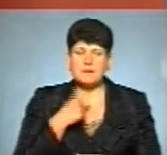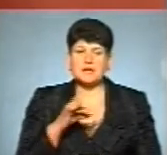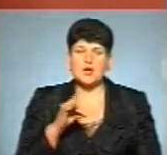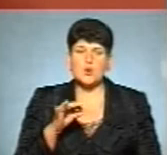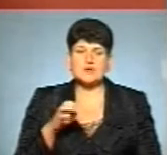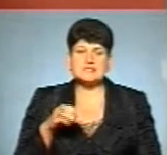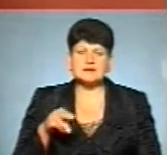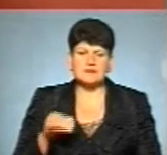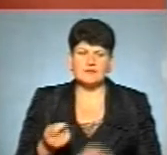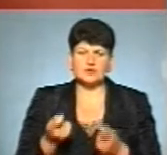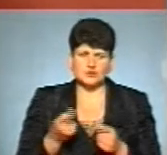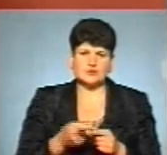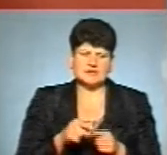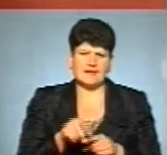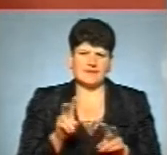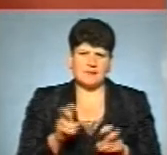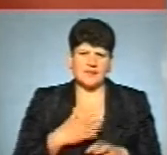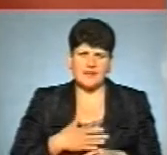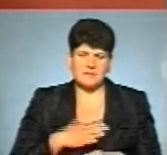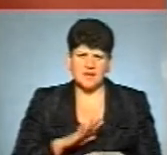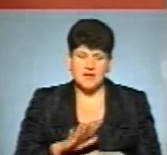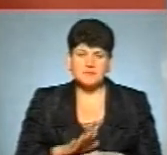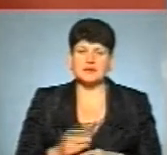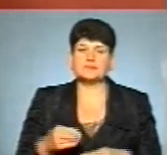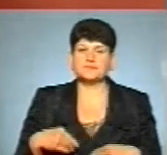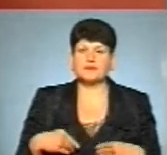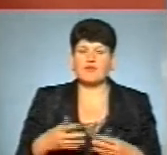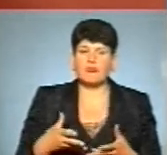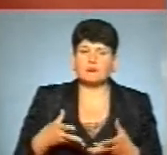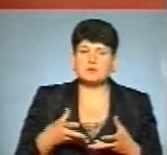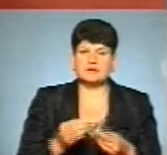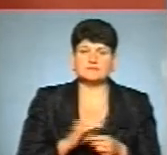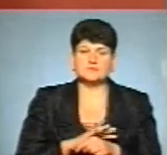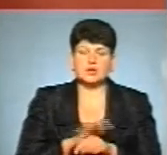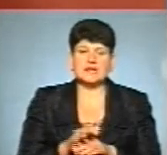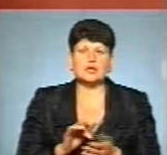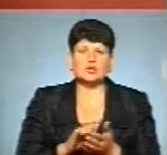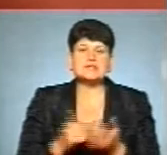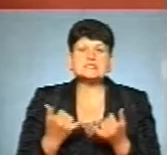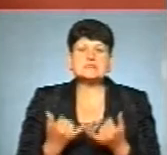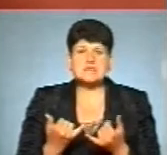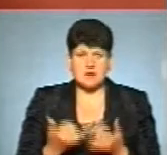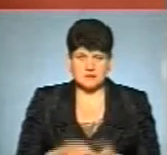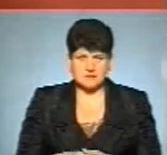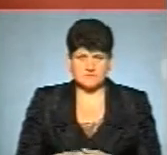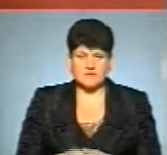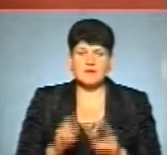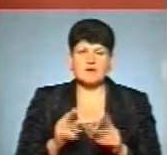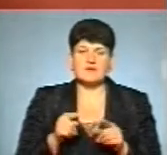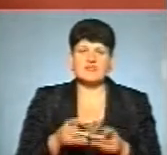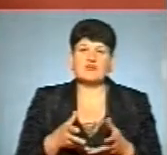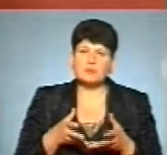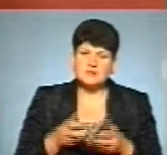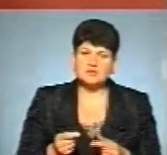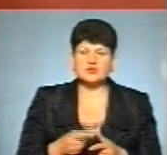трохи ще до цієї теми, яка не дуже приємна, це впливу пандемії на туризм зараз. Тобто, як він вплинув,